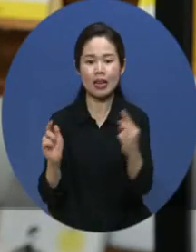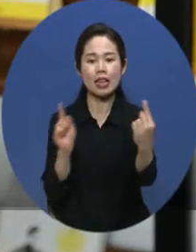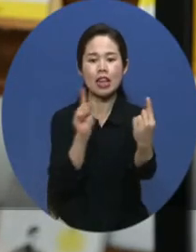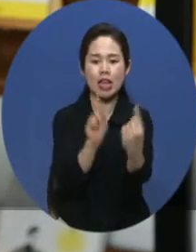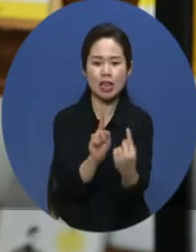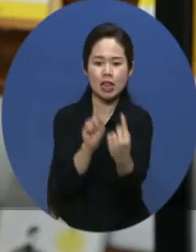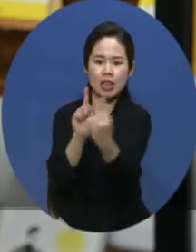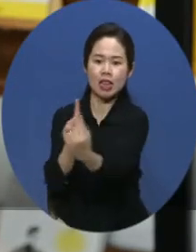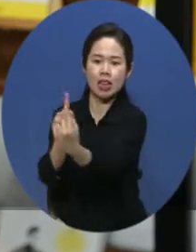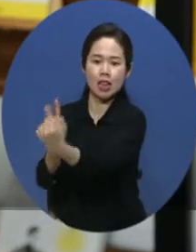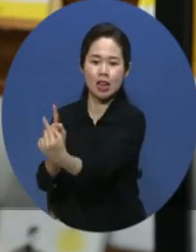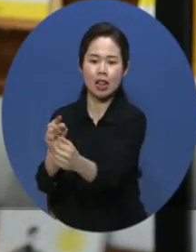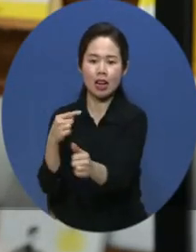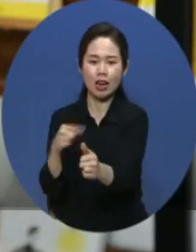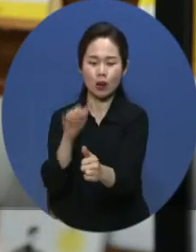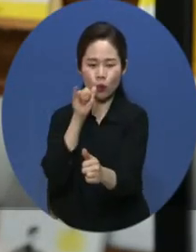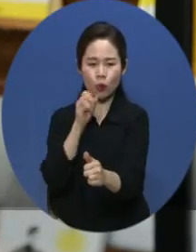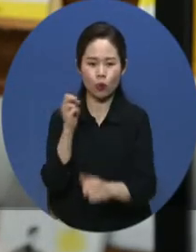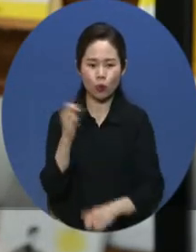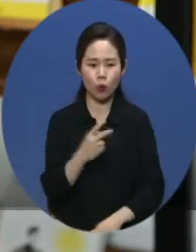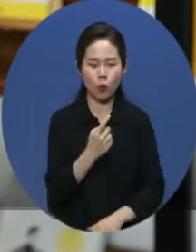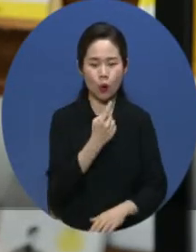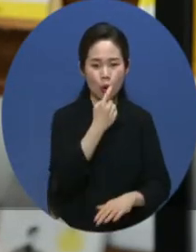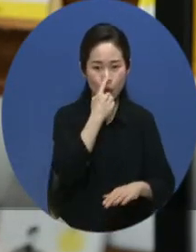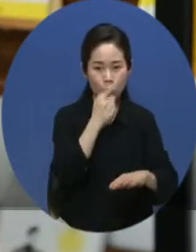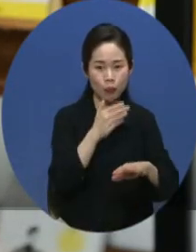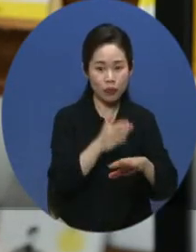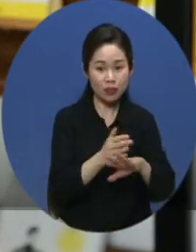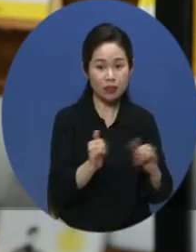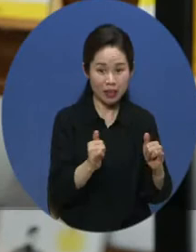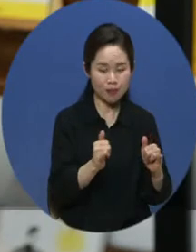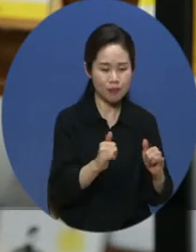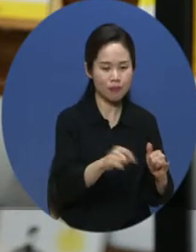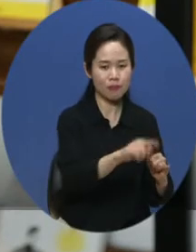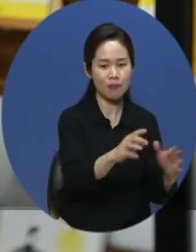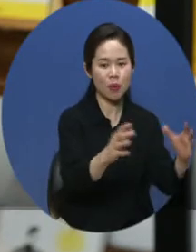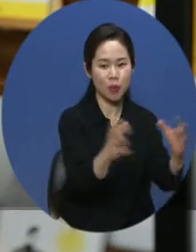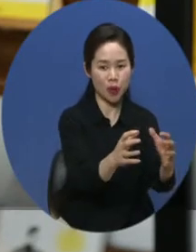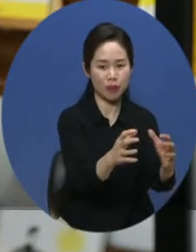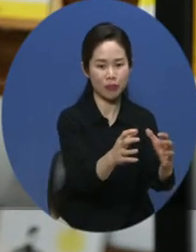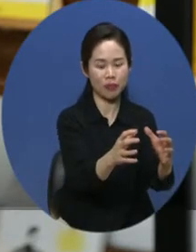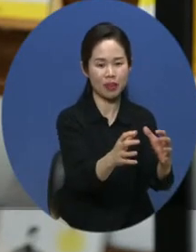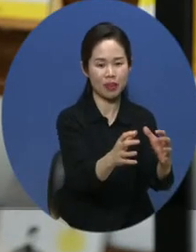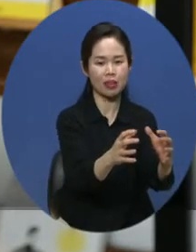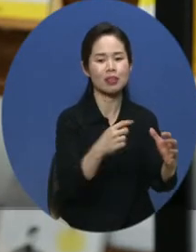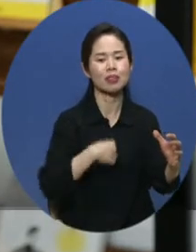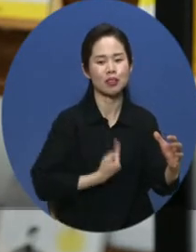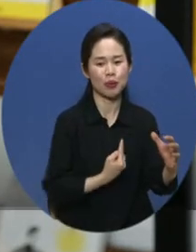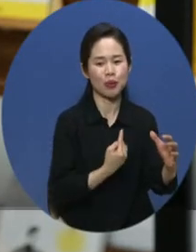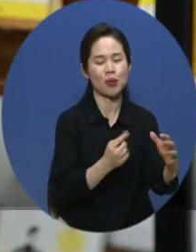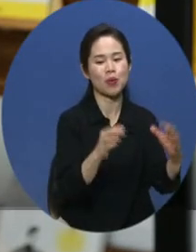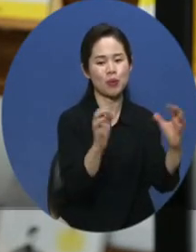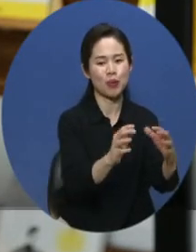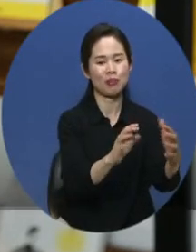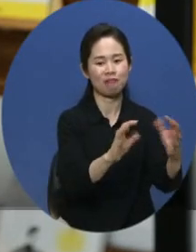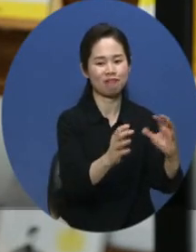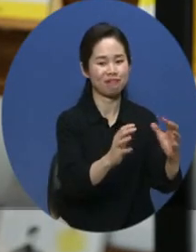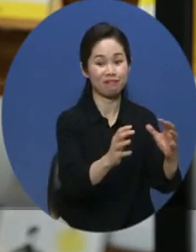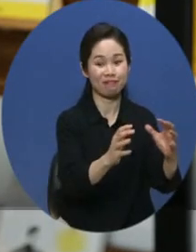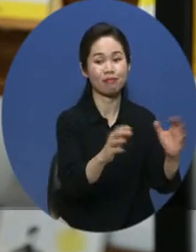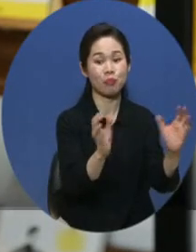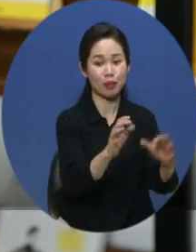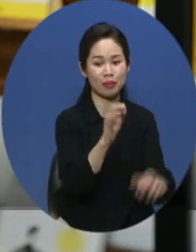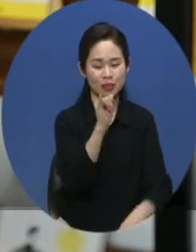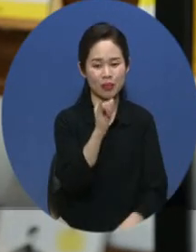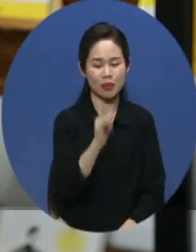게 있고요. 그리고 이 느린 학습자들끼리만 구성이 된 독서 자조 모임이 운영이 되고 있습니다. 그래서